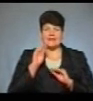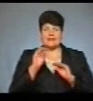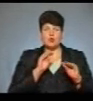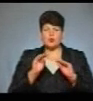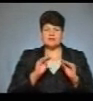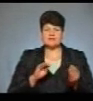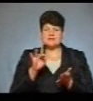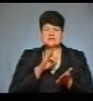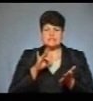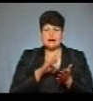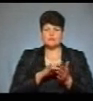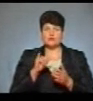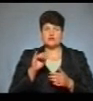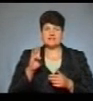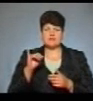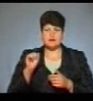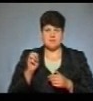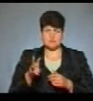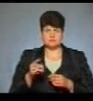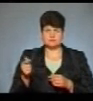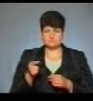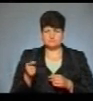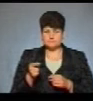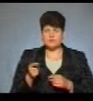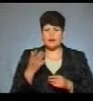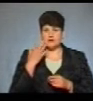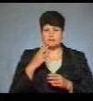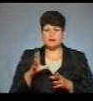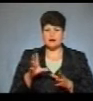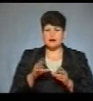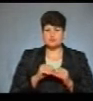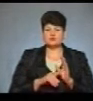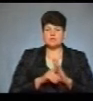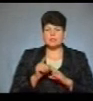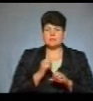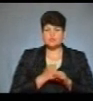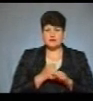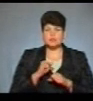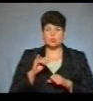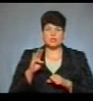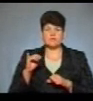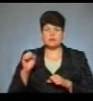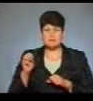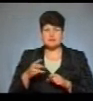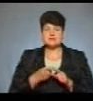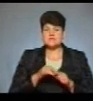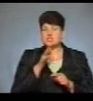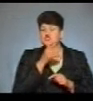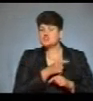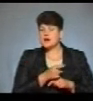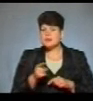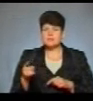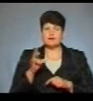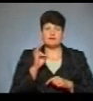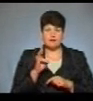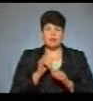в Центральному універмазі в Тернополі. Коли ми разом почали працювати в універмазі, за цей час